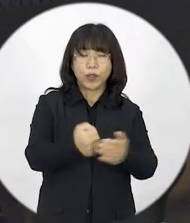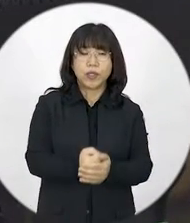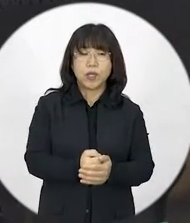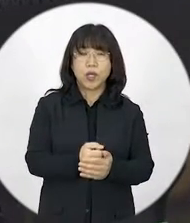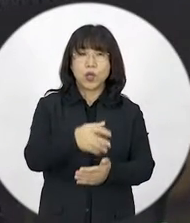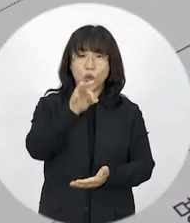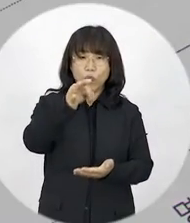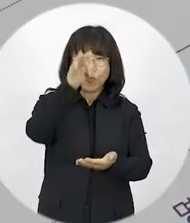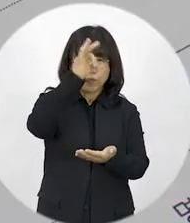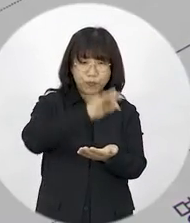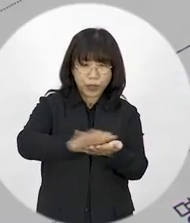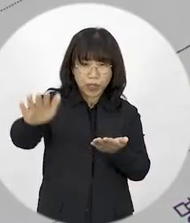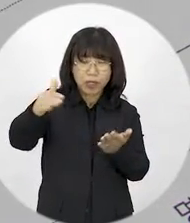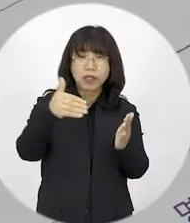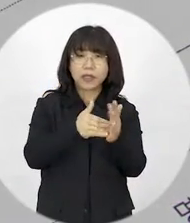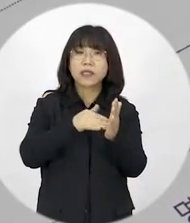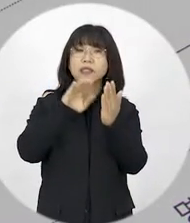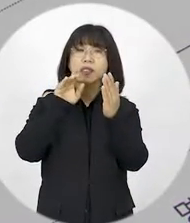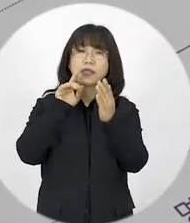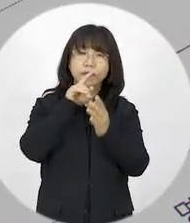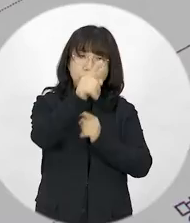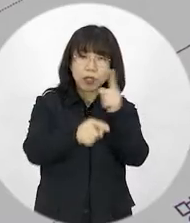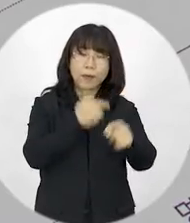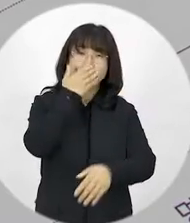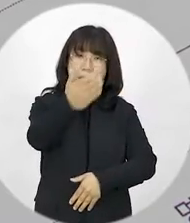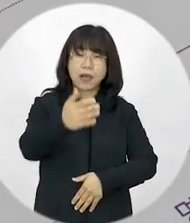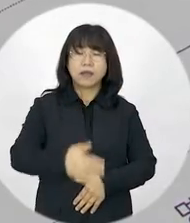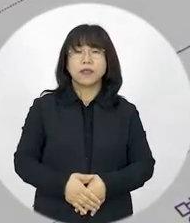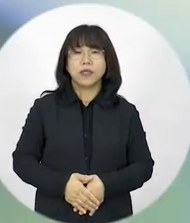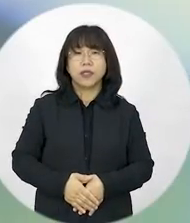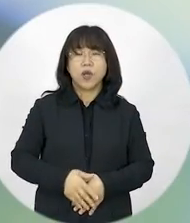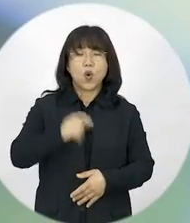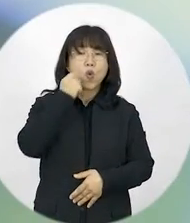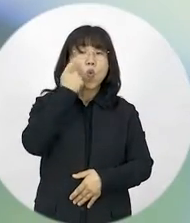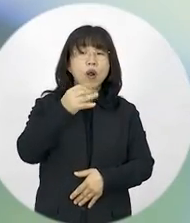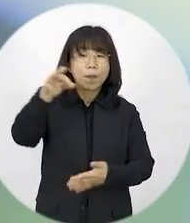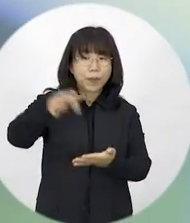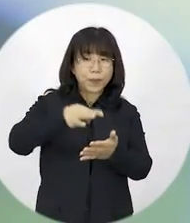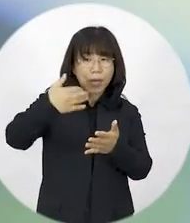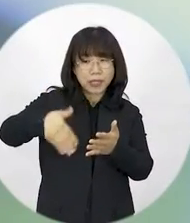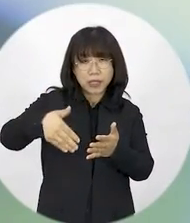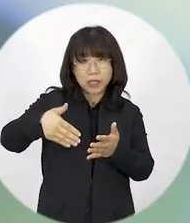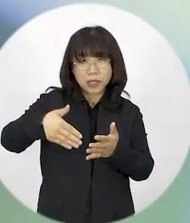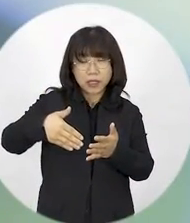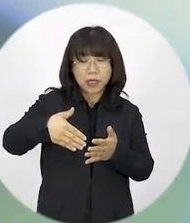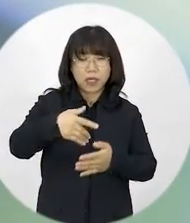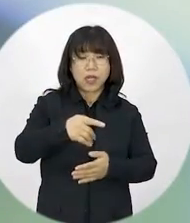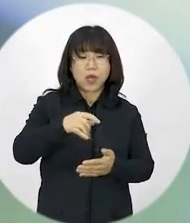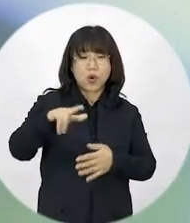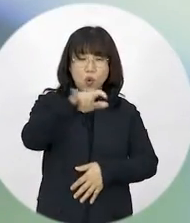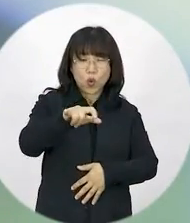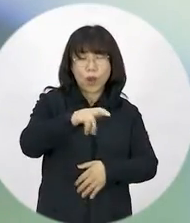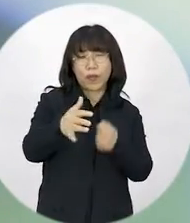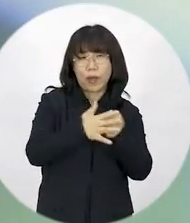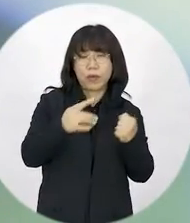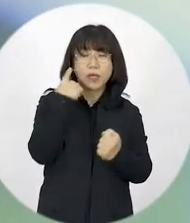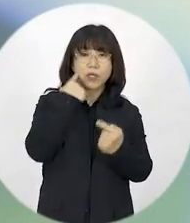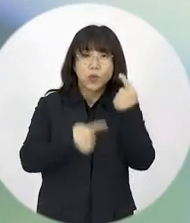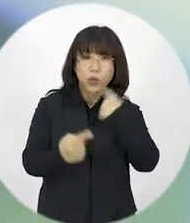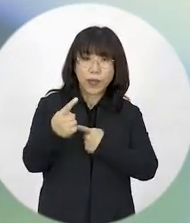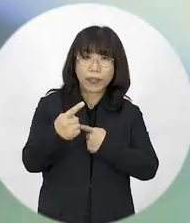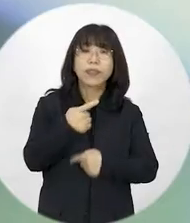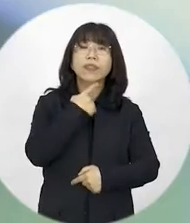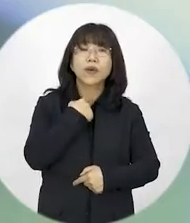신청은 사업비 소진 시까지 할 수 있습니다. 무급휴직 근로자 지원금은 코로나19로 피해를 입은 기업체에